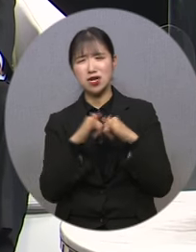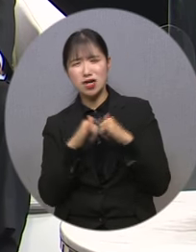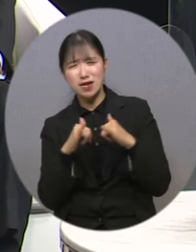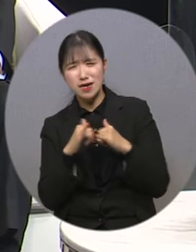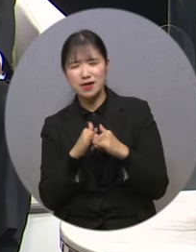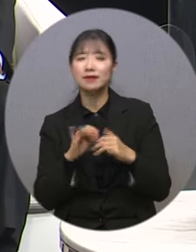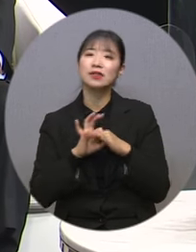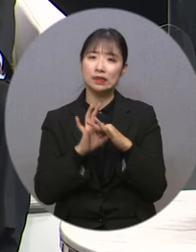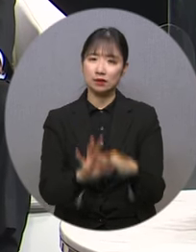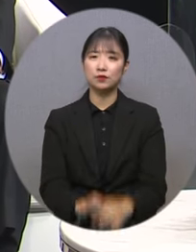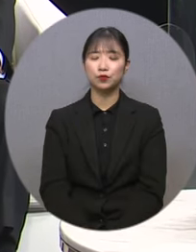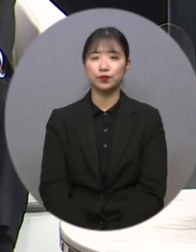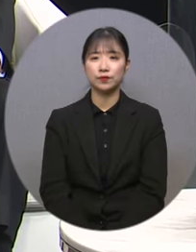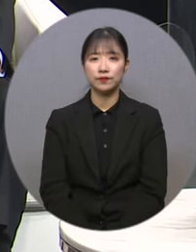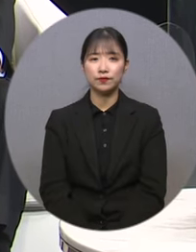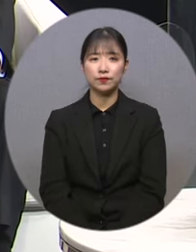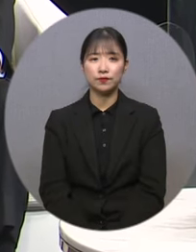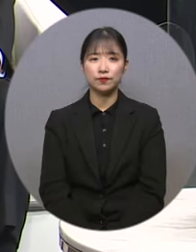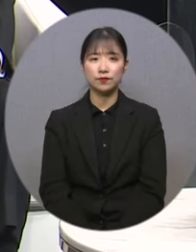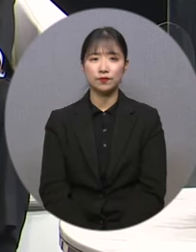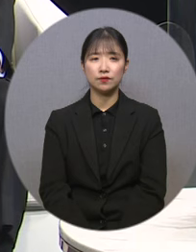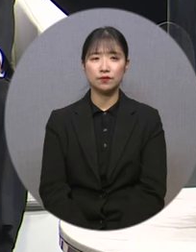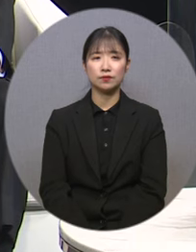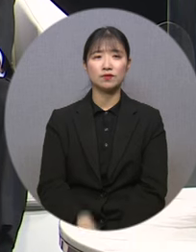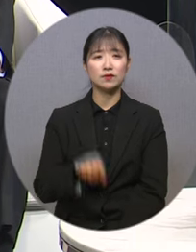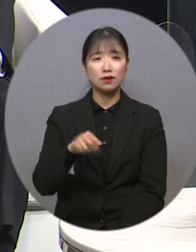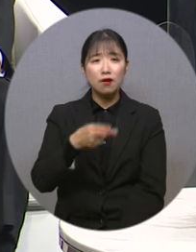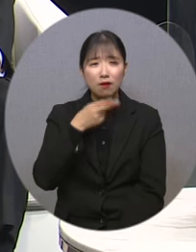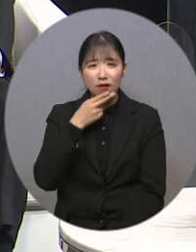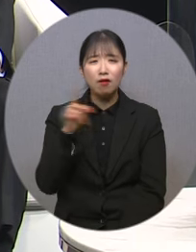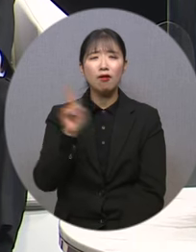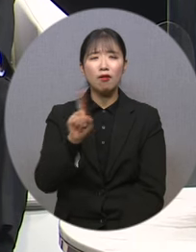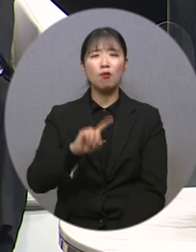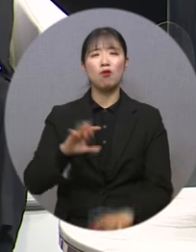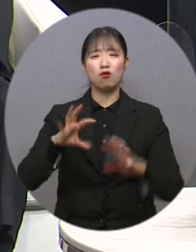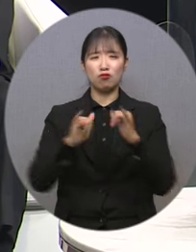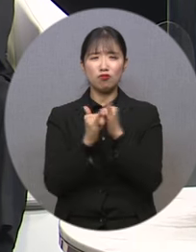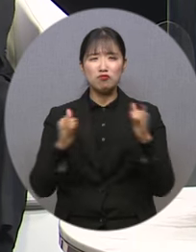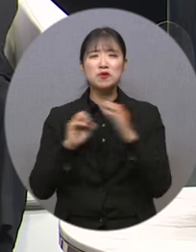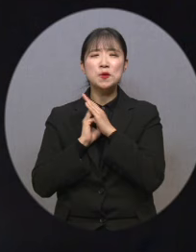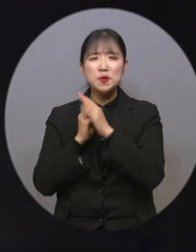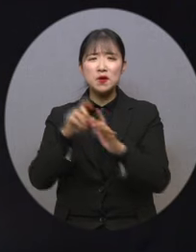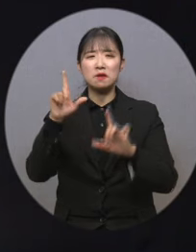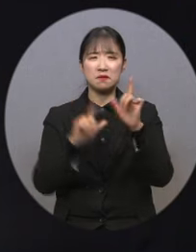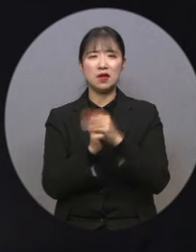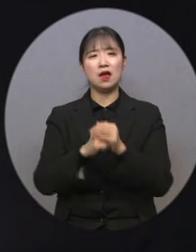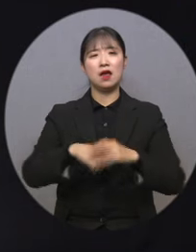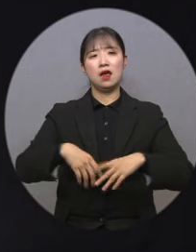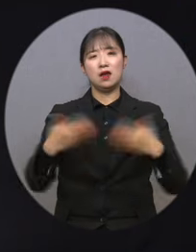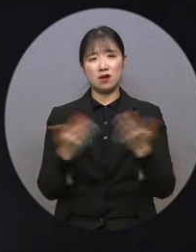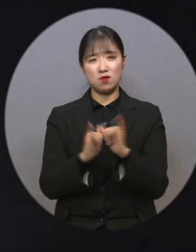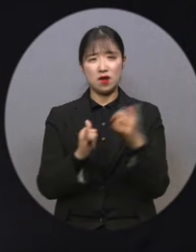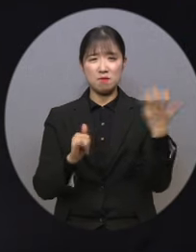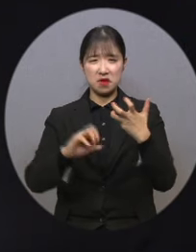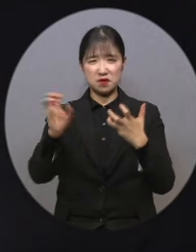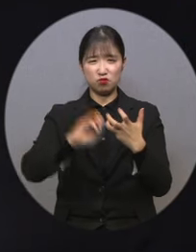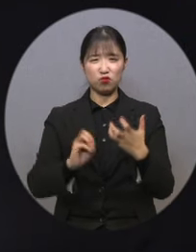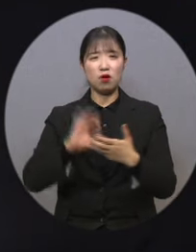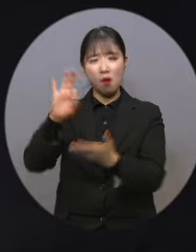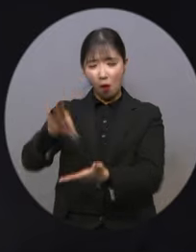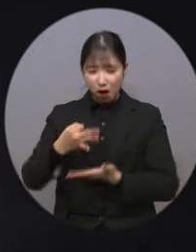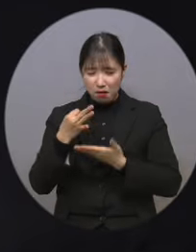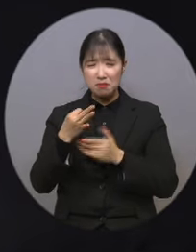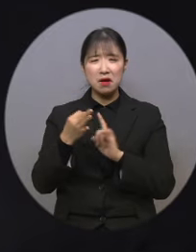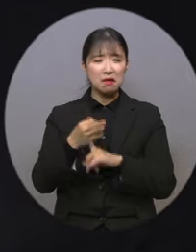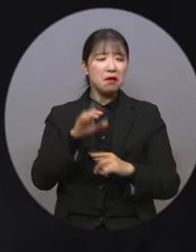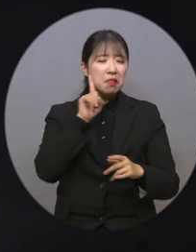전쟁을 하고 있어. 그 안에 국민들은 구로기 상태예요 지금. 대한민국 근로자 80%가 월급 받으면 그